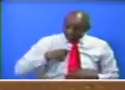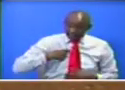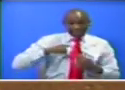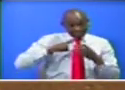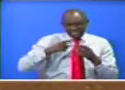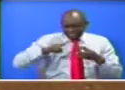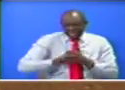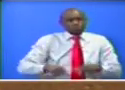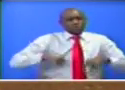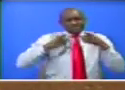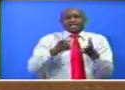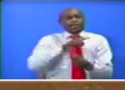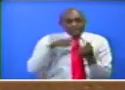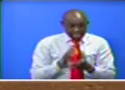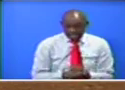hapa